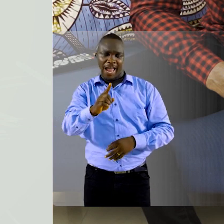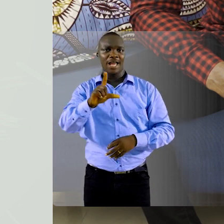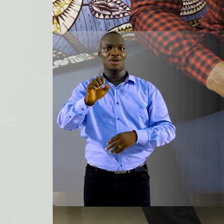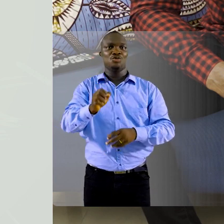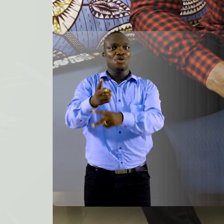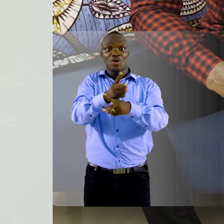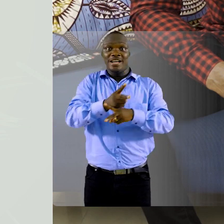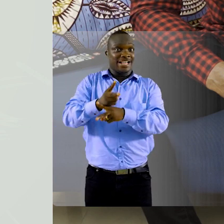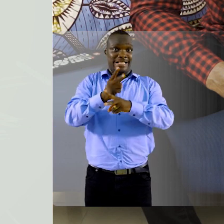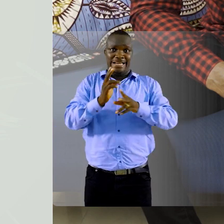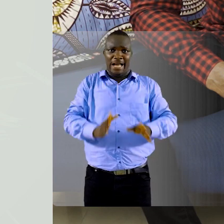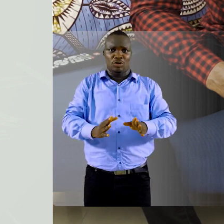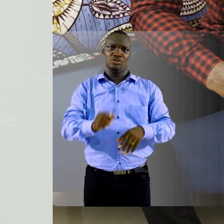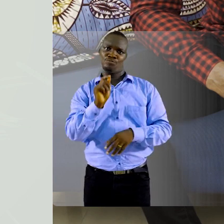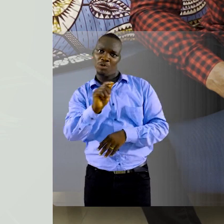des...